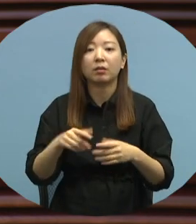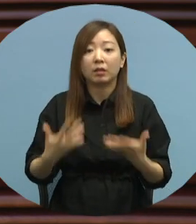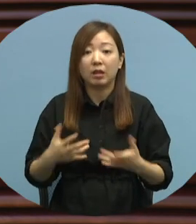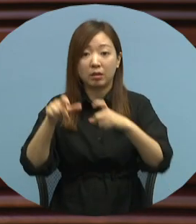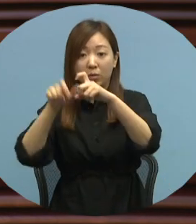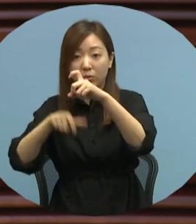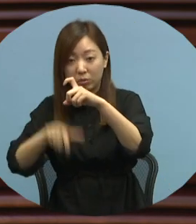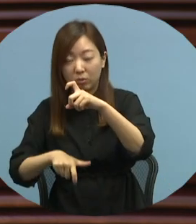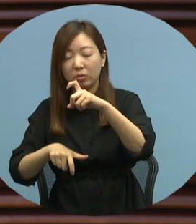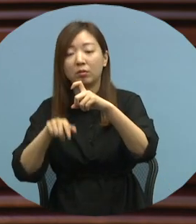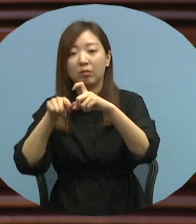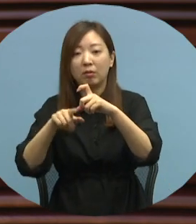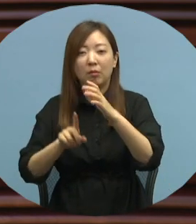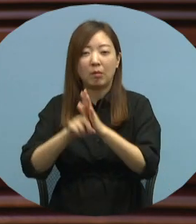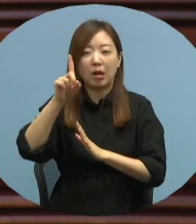案是